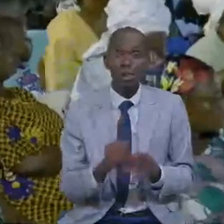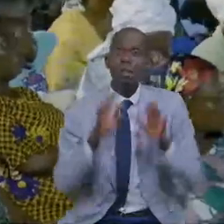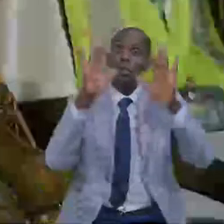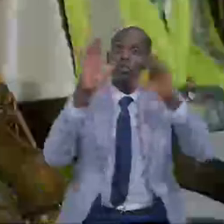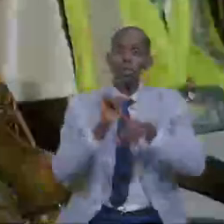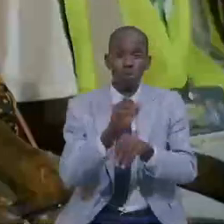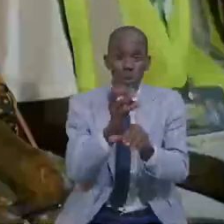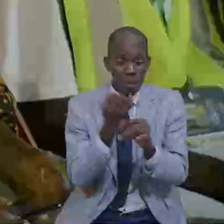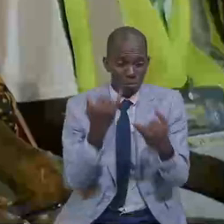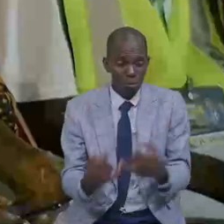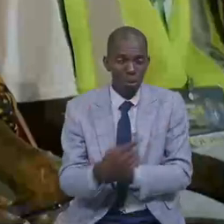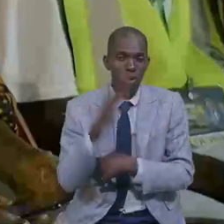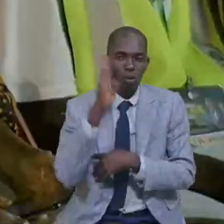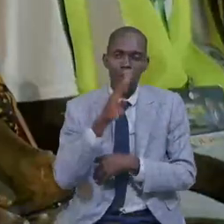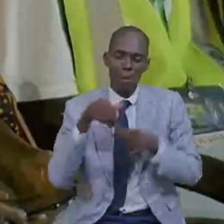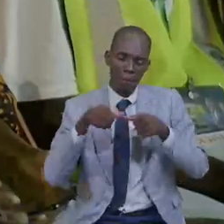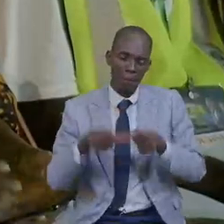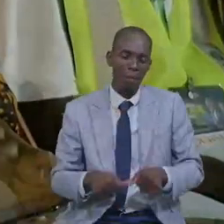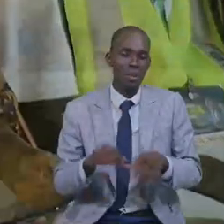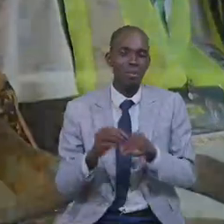le miracle tu auras aujourd'hui